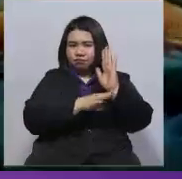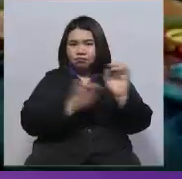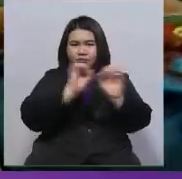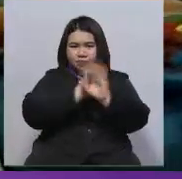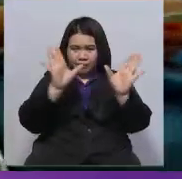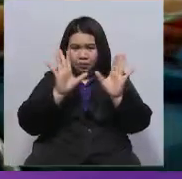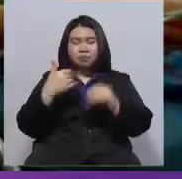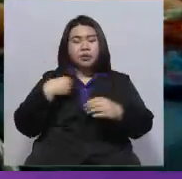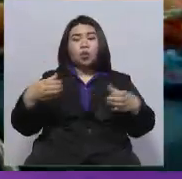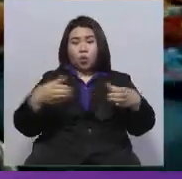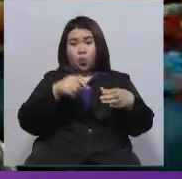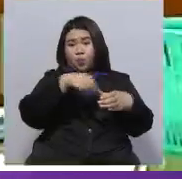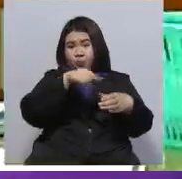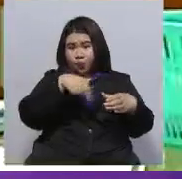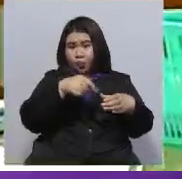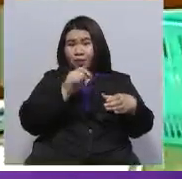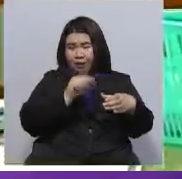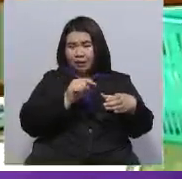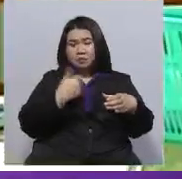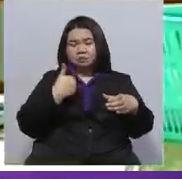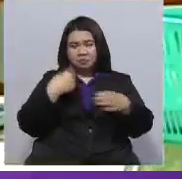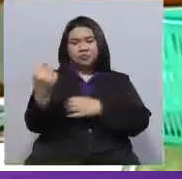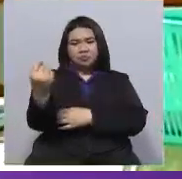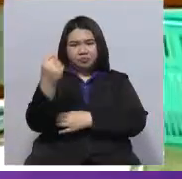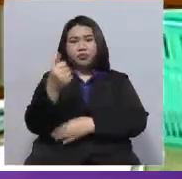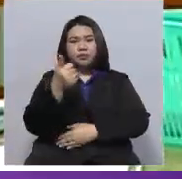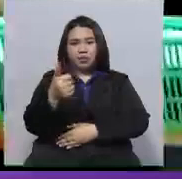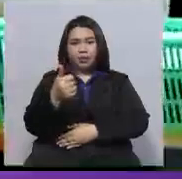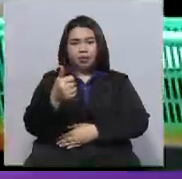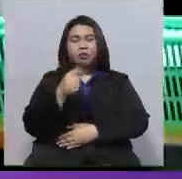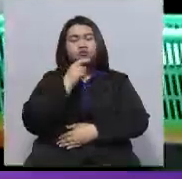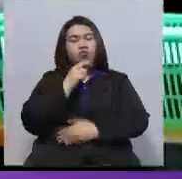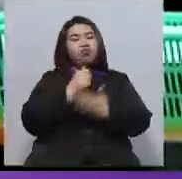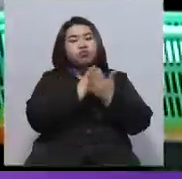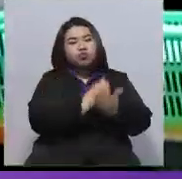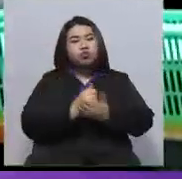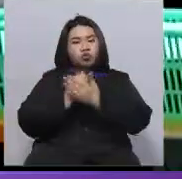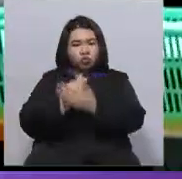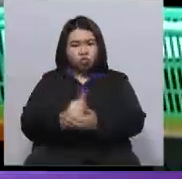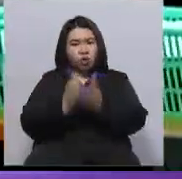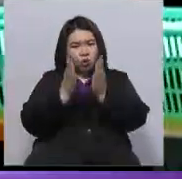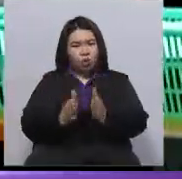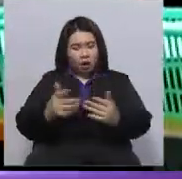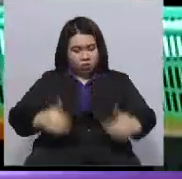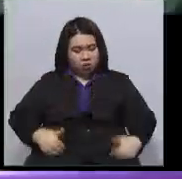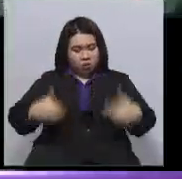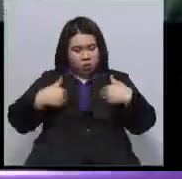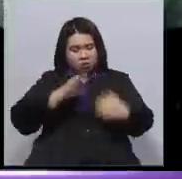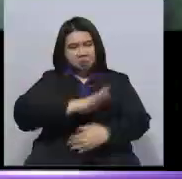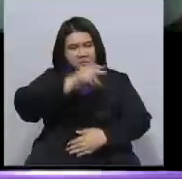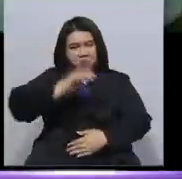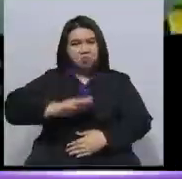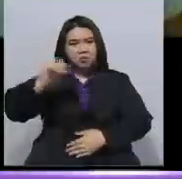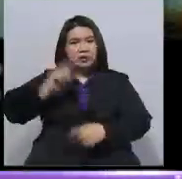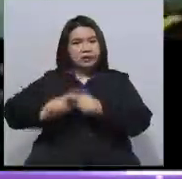ทำให้กลุ่มสหกรณ์การเกษตรมะขามจำกัดมีความเข้มแข็งสามารถดูแลช่วยเหลือและยกระดับคุณภาพชีวิตในทุกด้